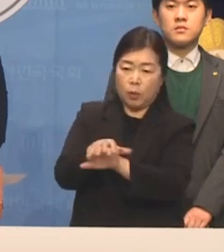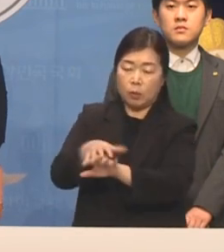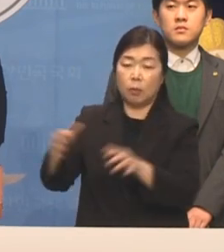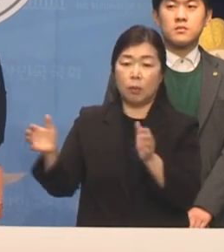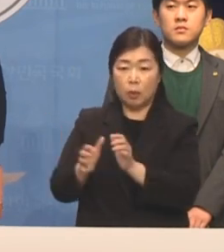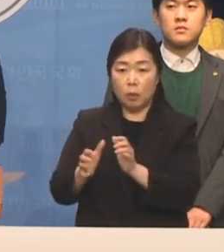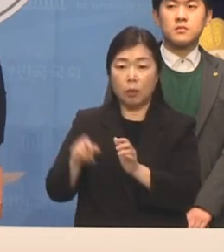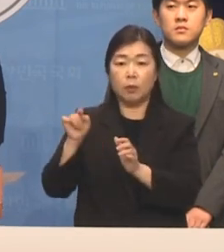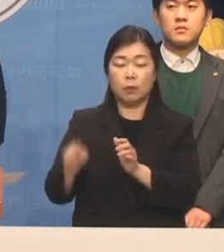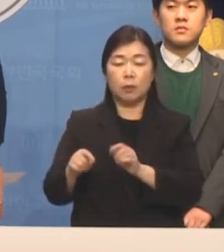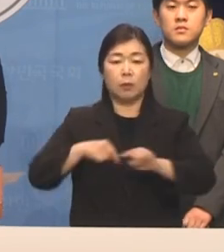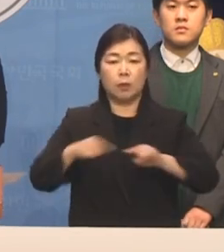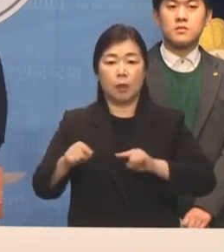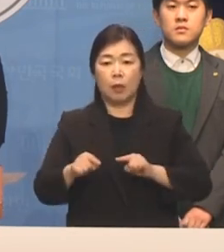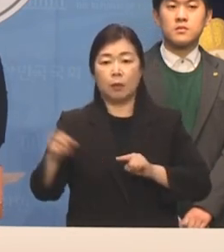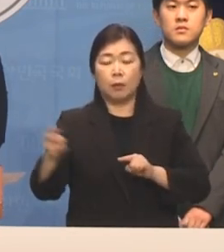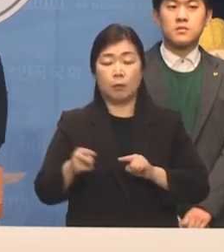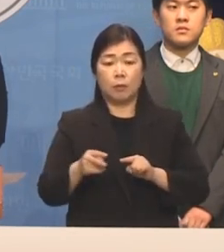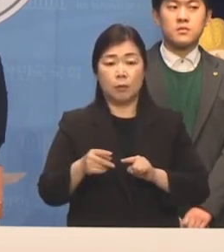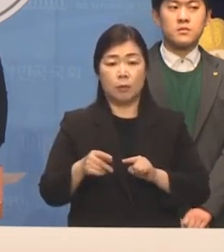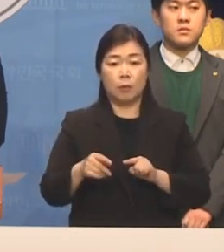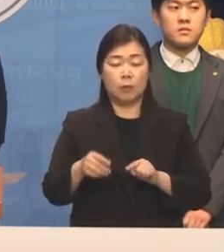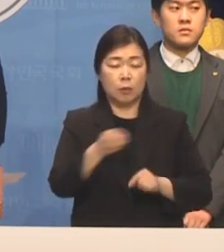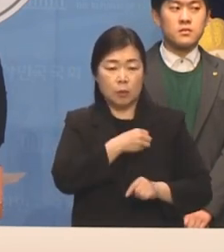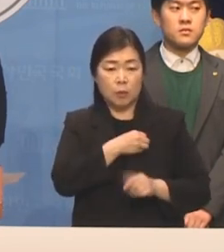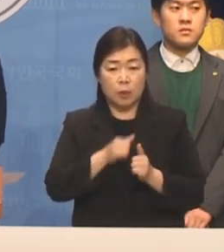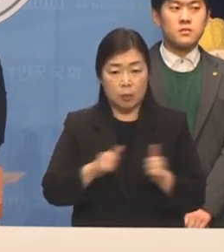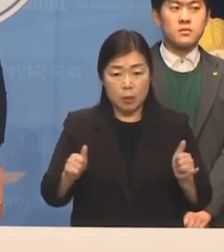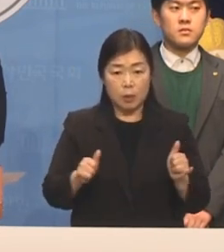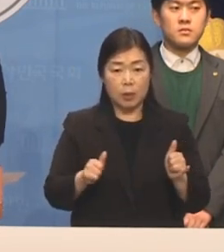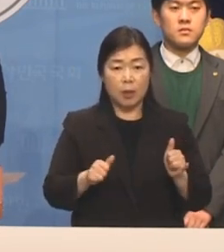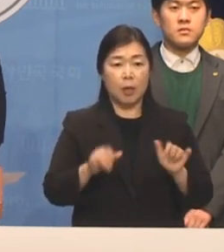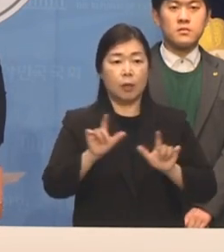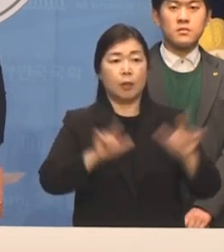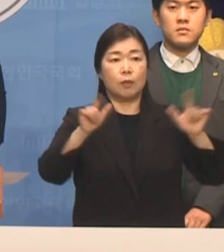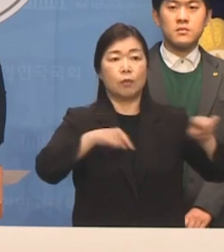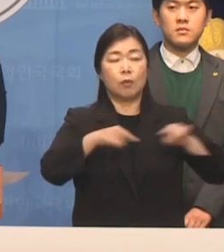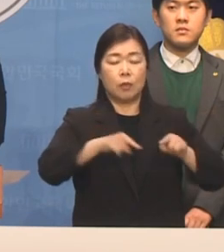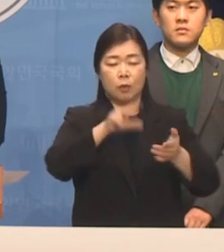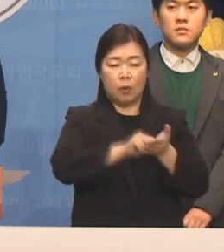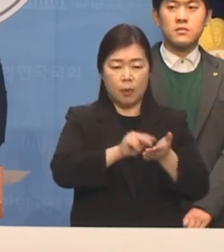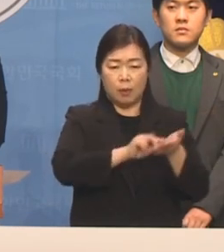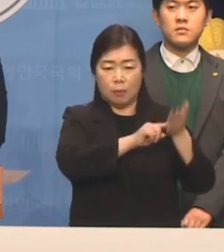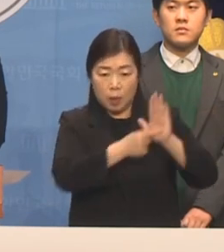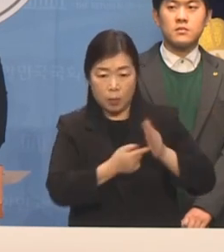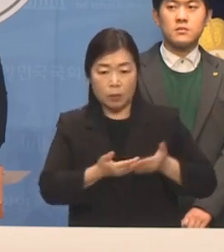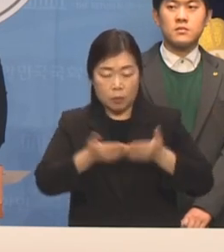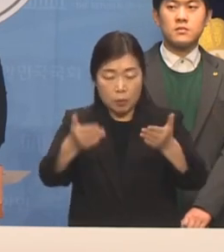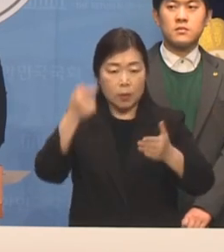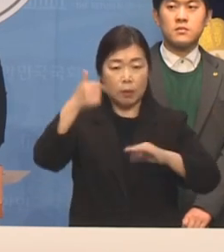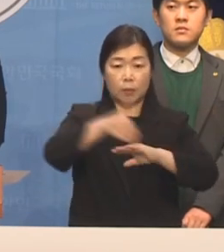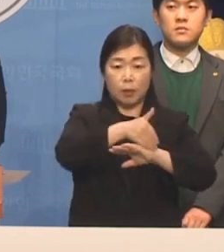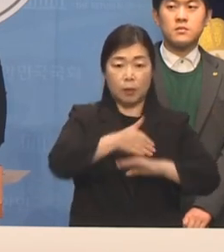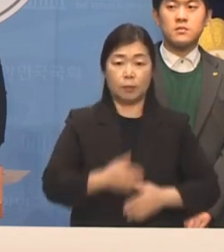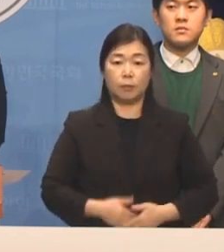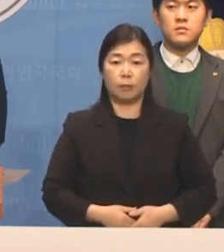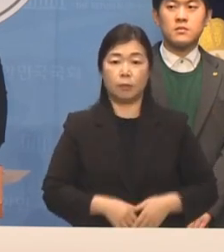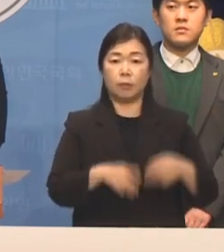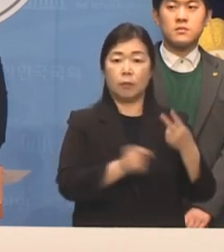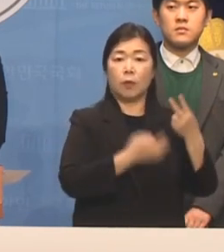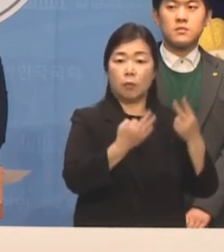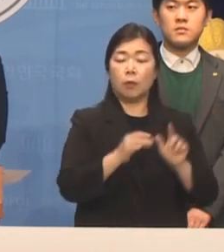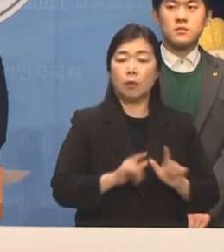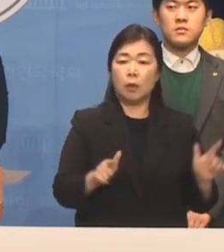후보자들이 기후정치의 과제들을 최우선으로 삼도록 하겠다고 선언했습니다. 2월 14일에는